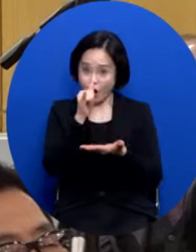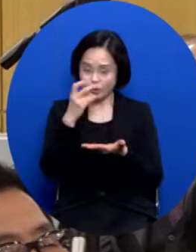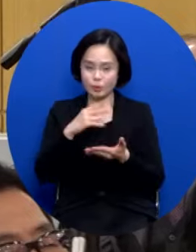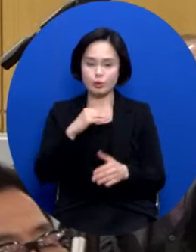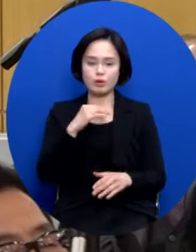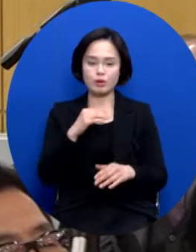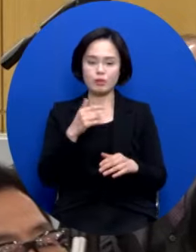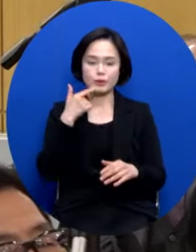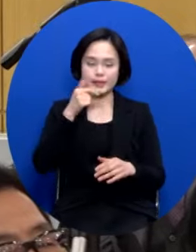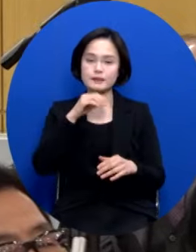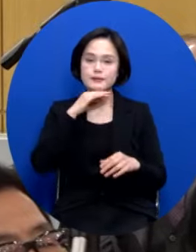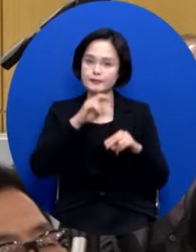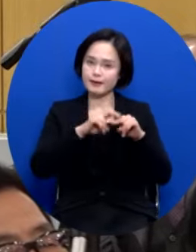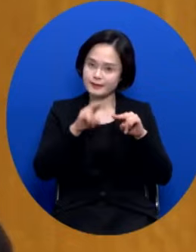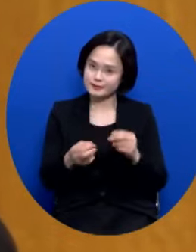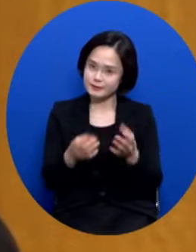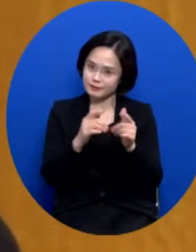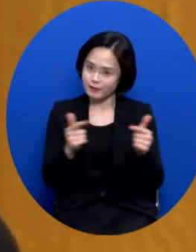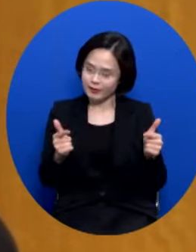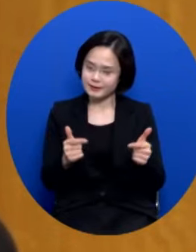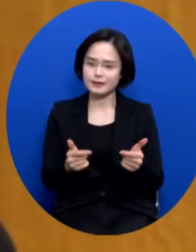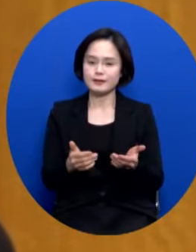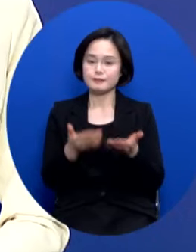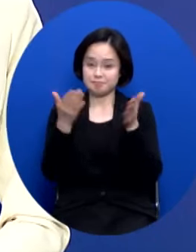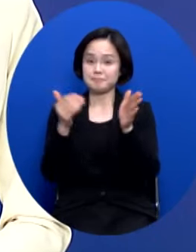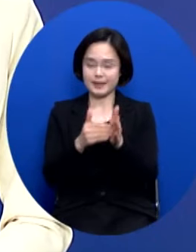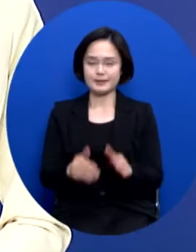목사 후보생 공인 예식 등이 이어졌습니다.